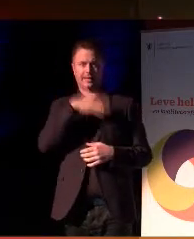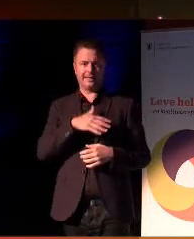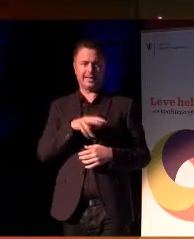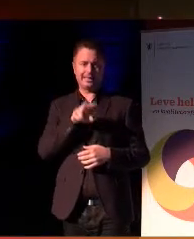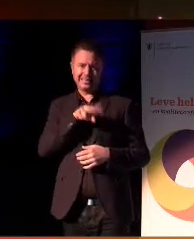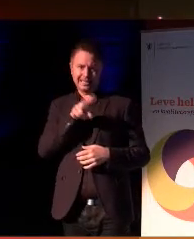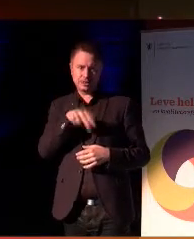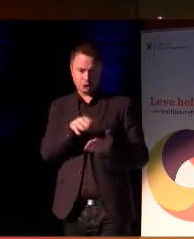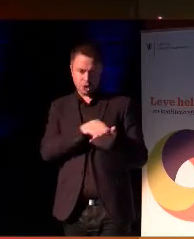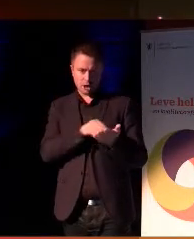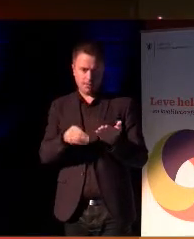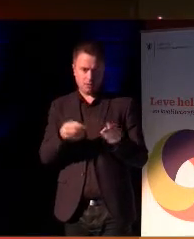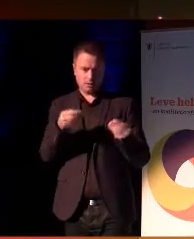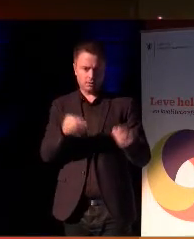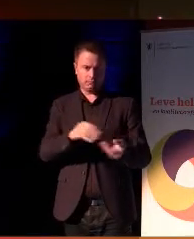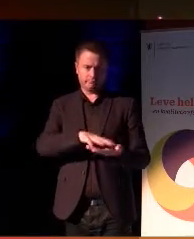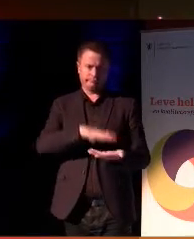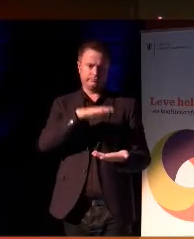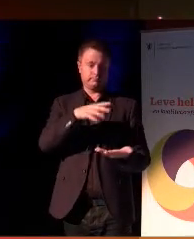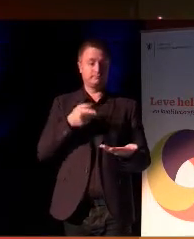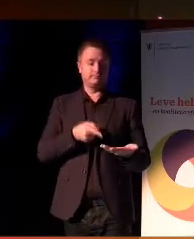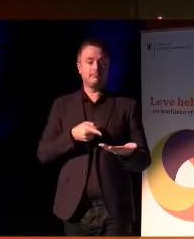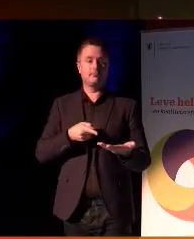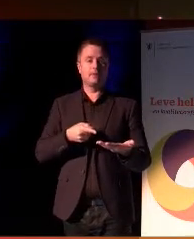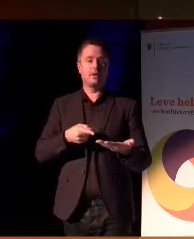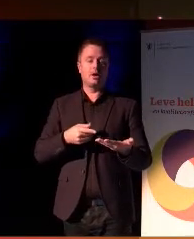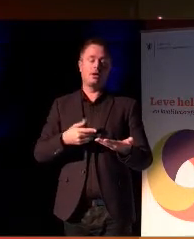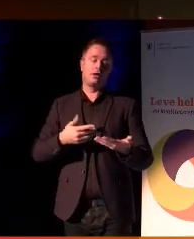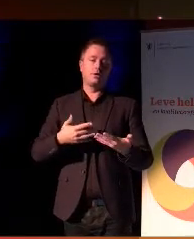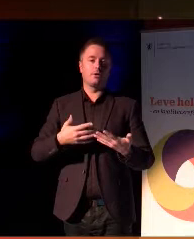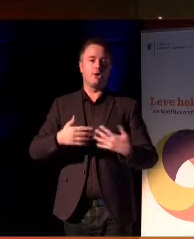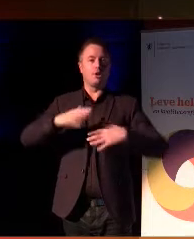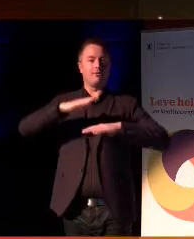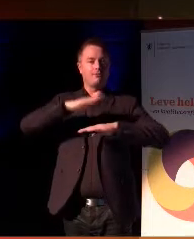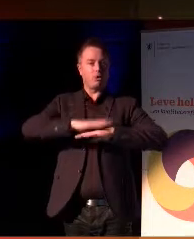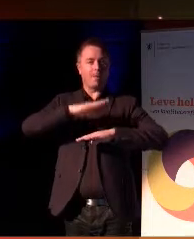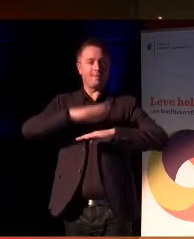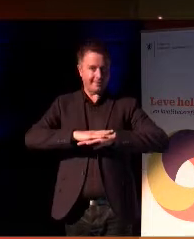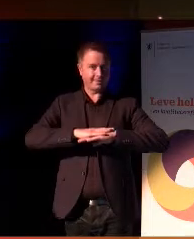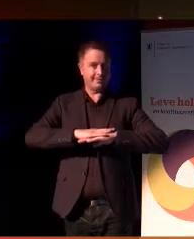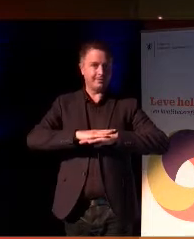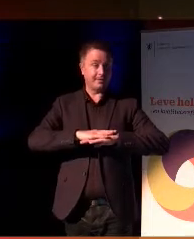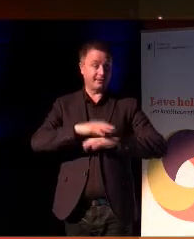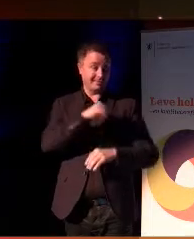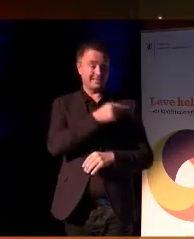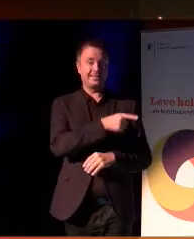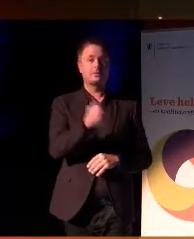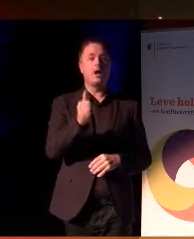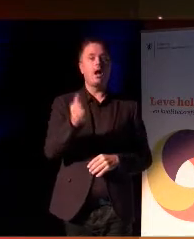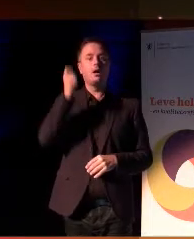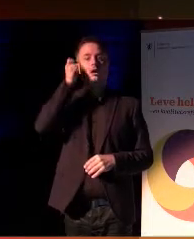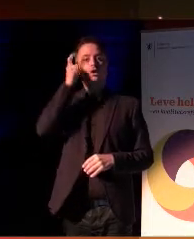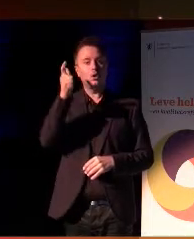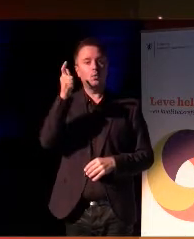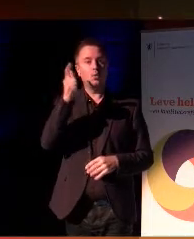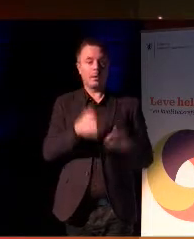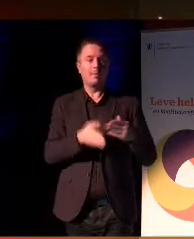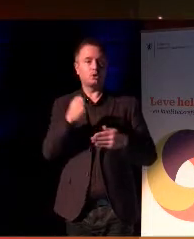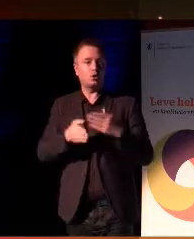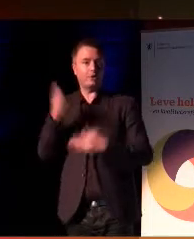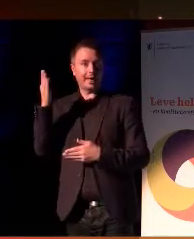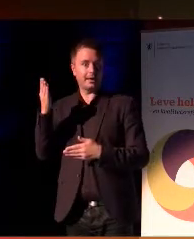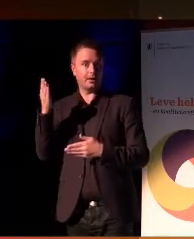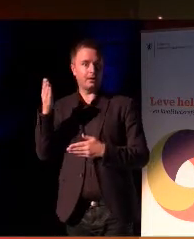en del av det informasjonsfundamentet som lokalpolitiker bør ha for å fatte kloke beslutninger. Så det skulle jeg gjerne sett,